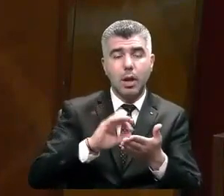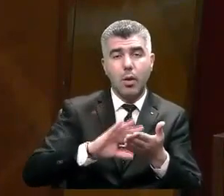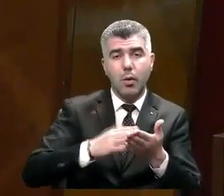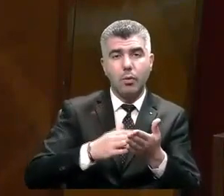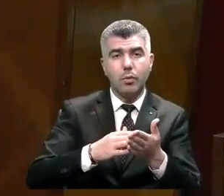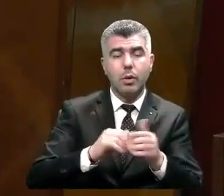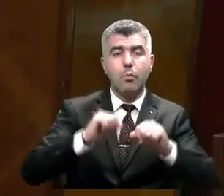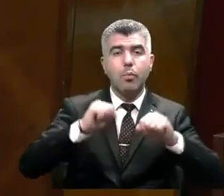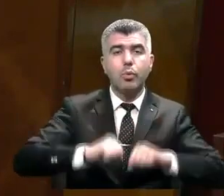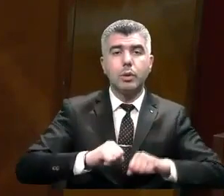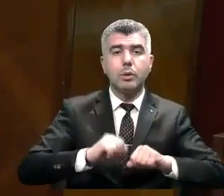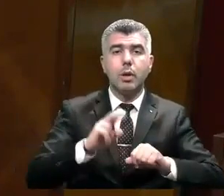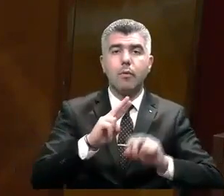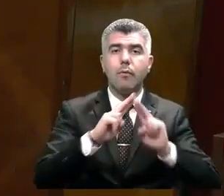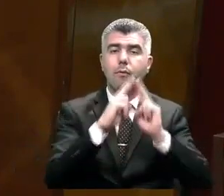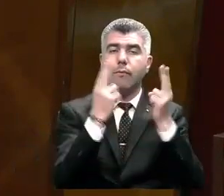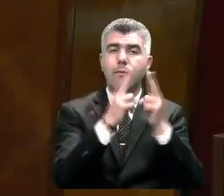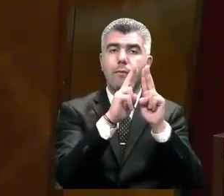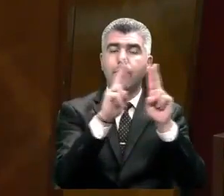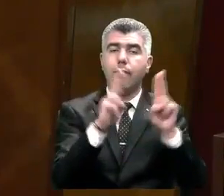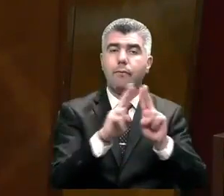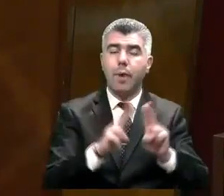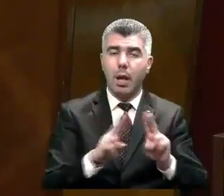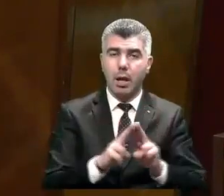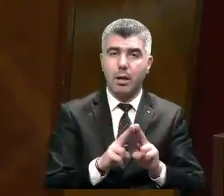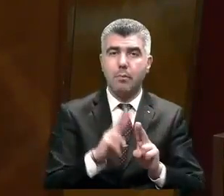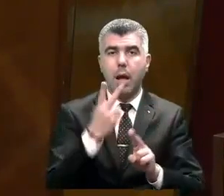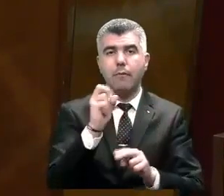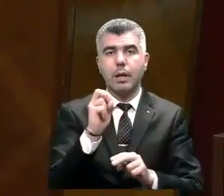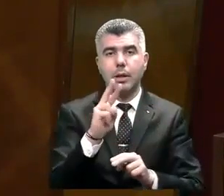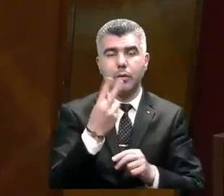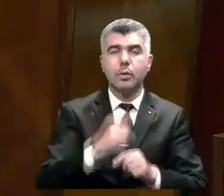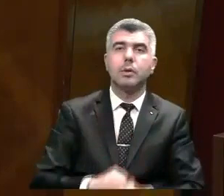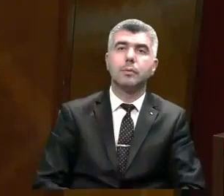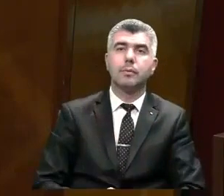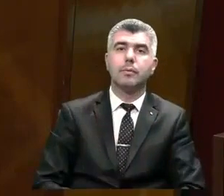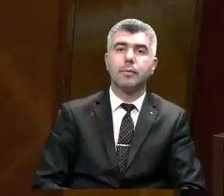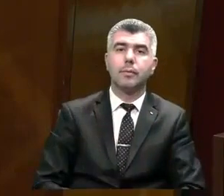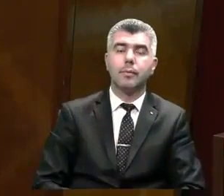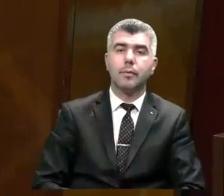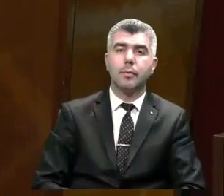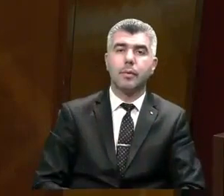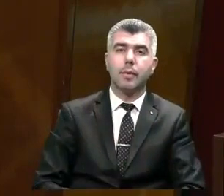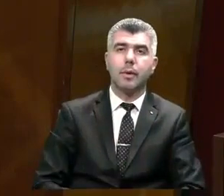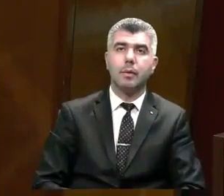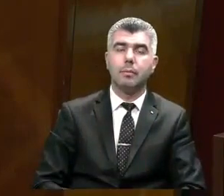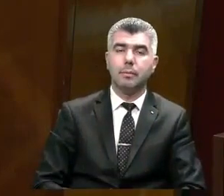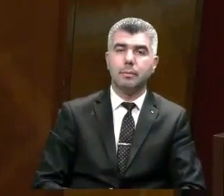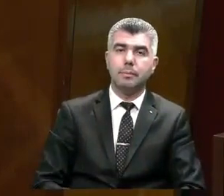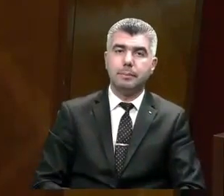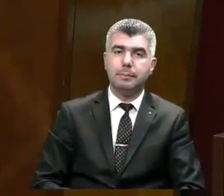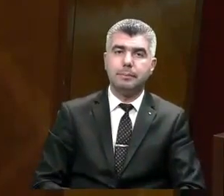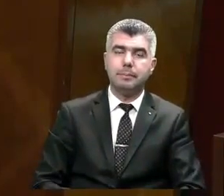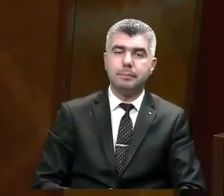به المجلس الدولي للمطارات اي اس كيو اس سنه 22. وتنعرف بانه هاد